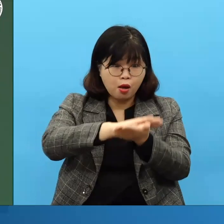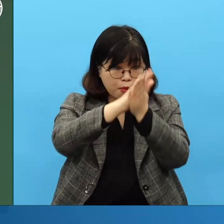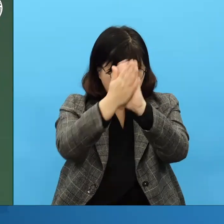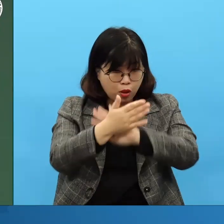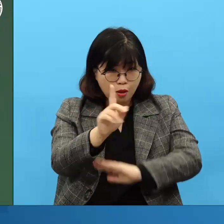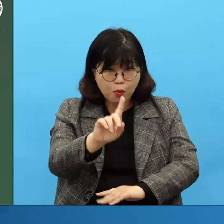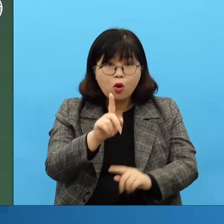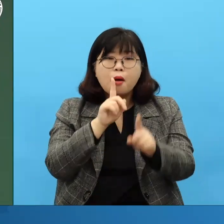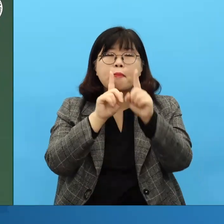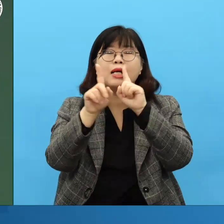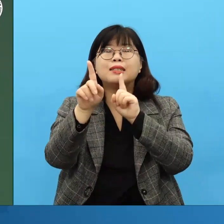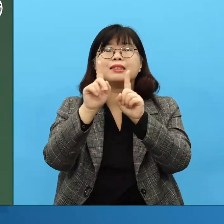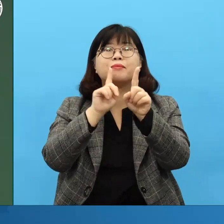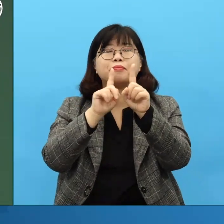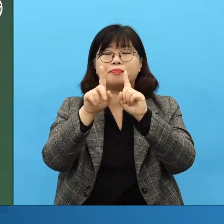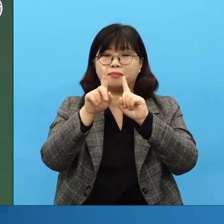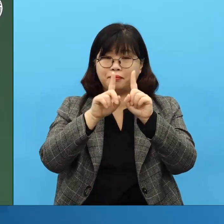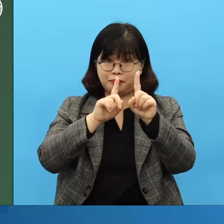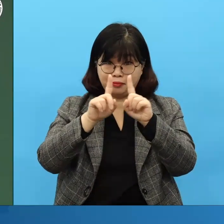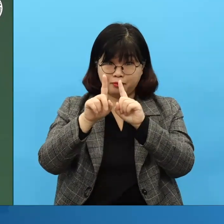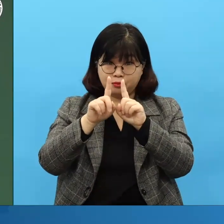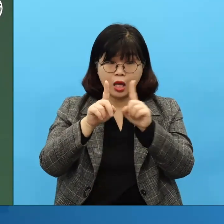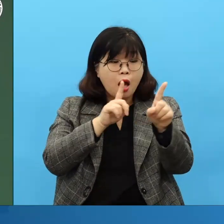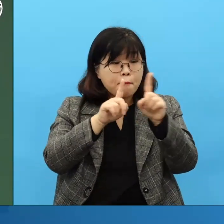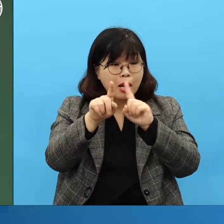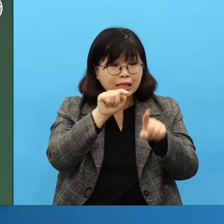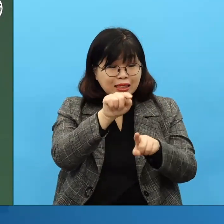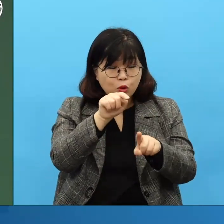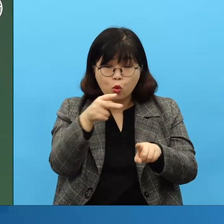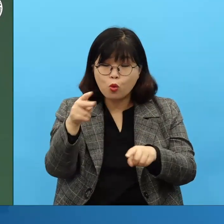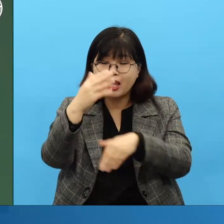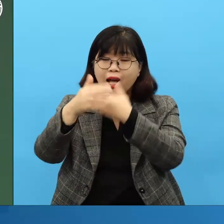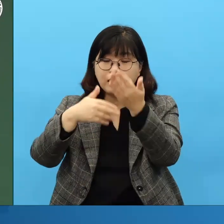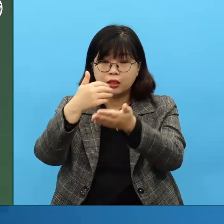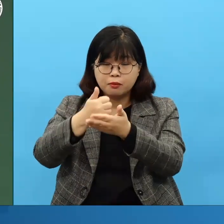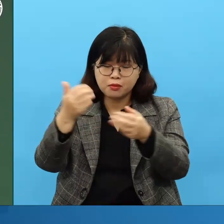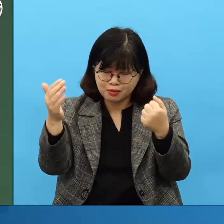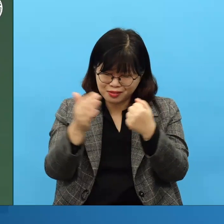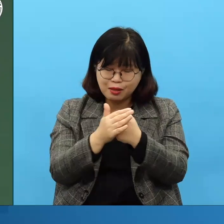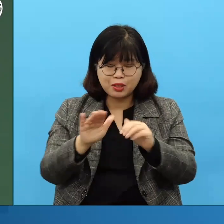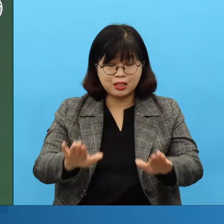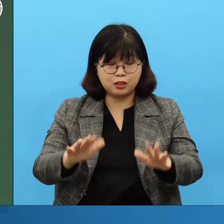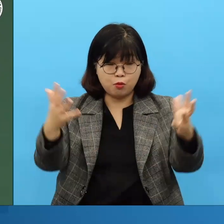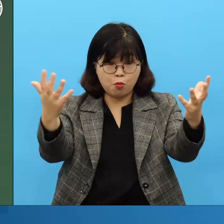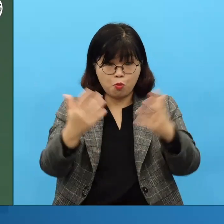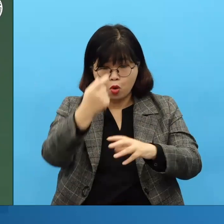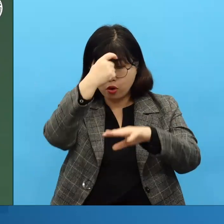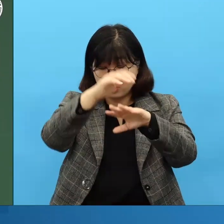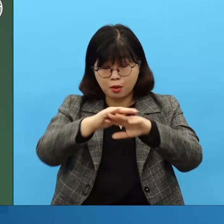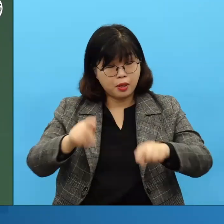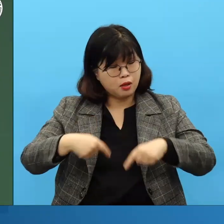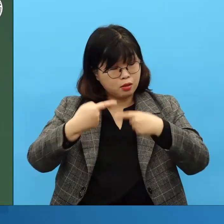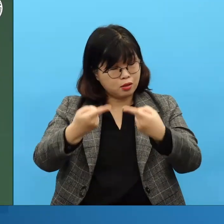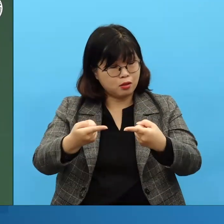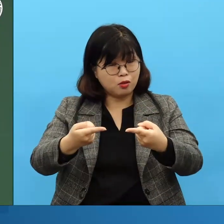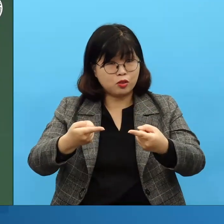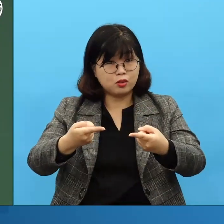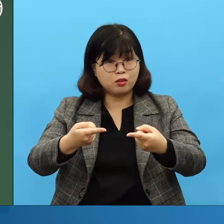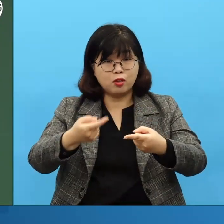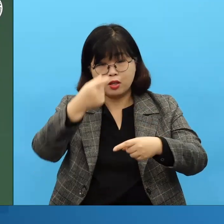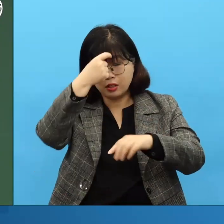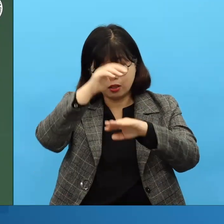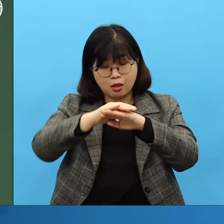alone, can work by His 그래서 word. 우리가 오늘도 예배 드리는 겁니다. And that is why even today we give our worship. 우리도 모르는 사이에 일어나는 많은